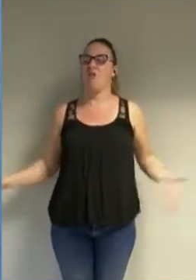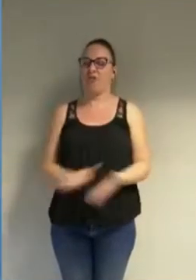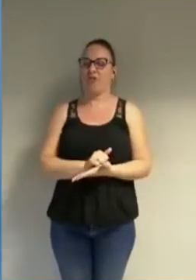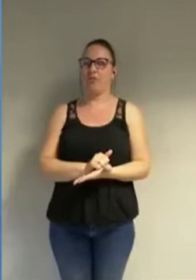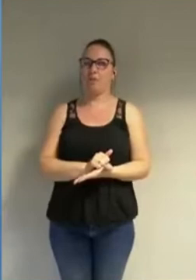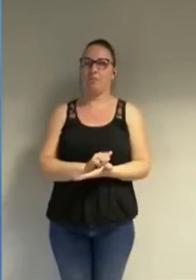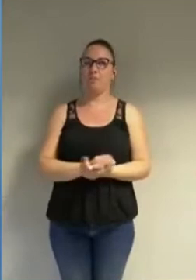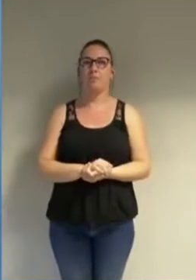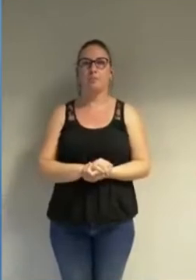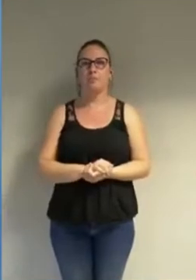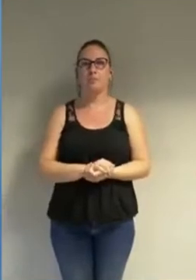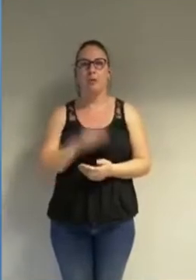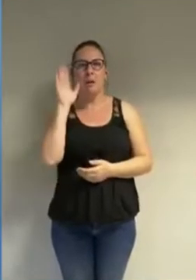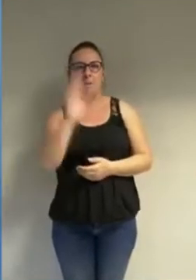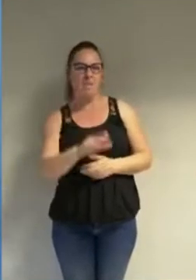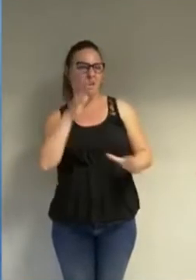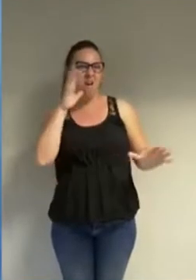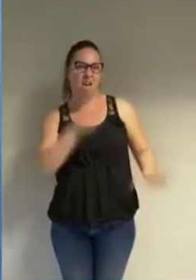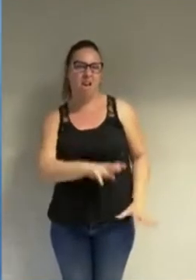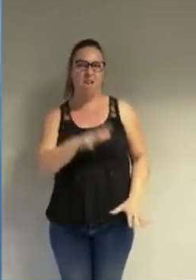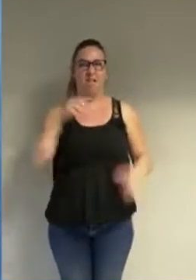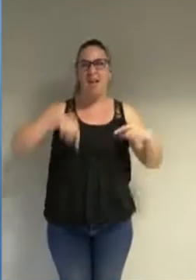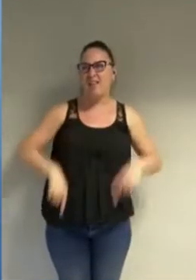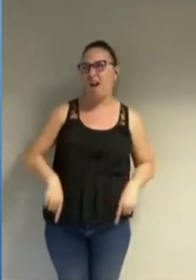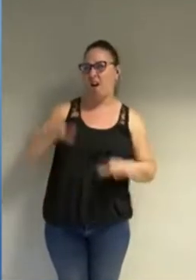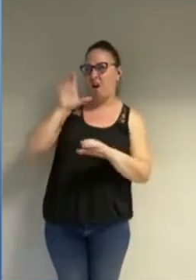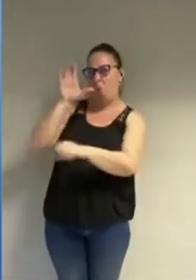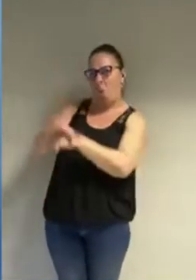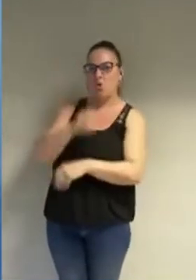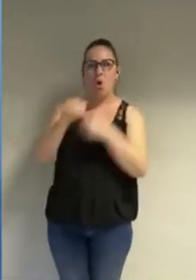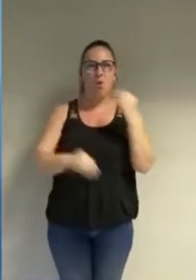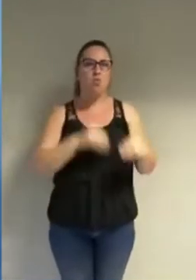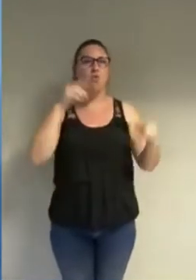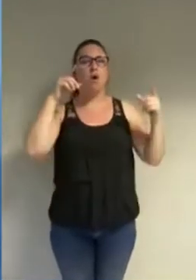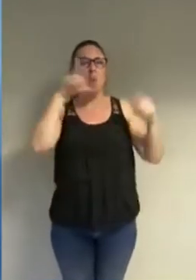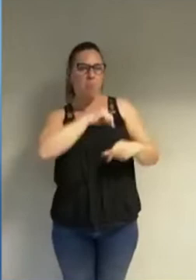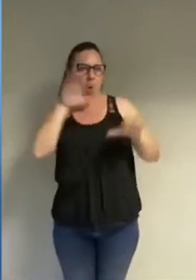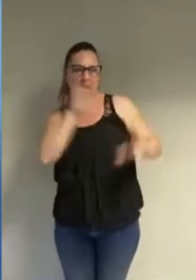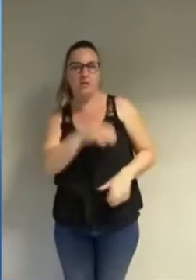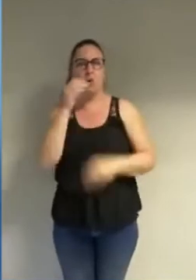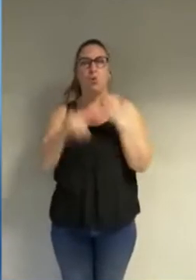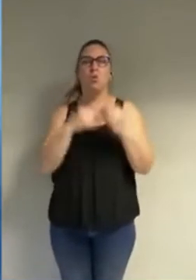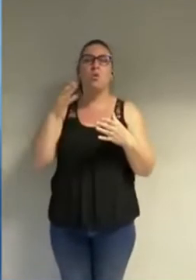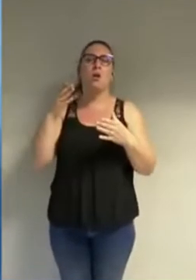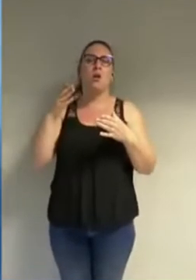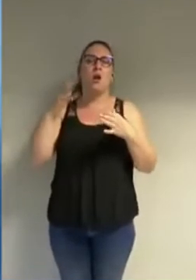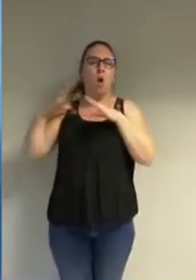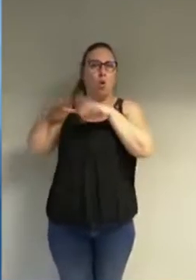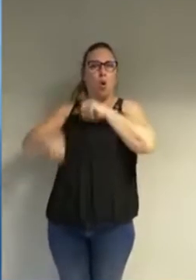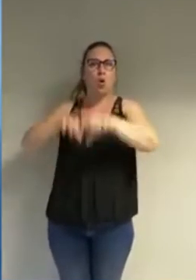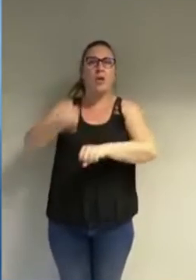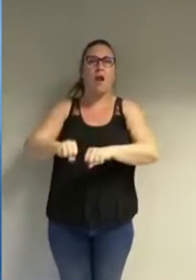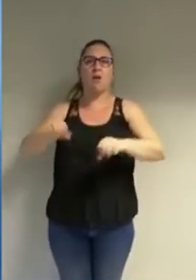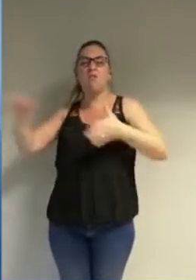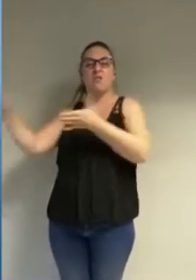l'État, haine de la police, moi décolonial pour expliquer que la France est un État raciste, systémique, réunion racisée ou